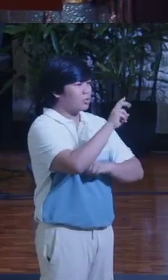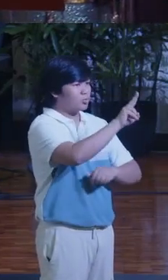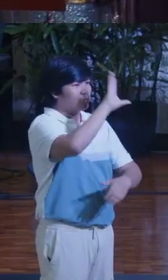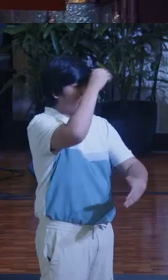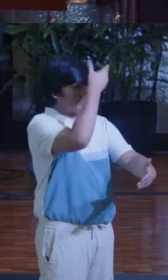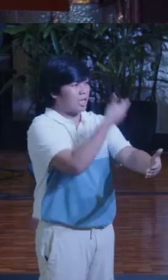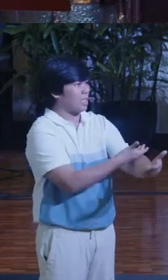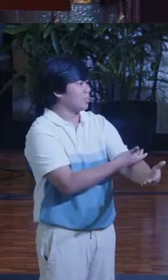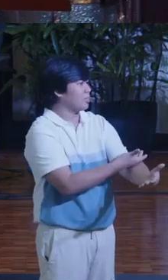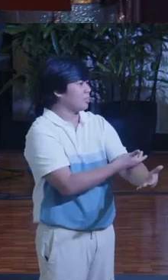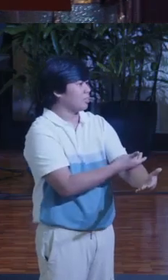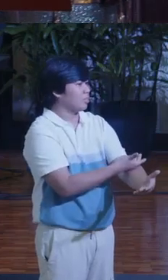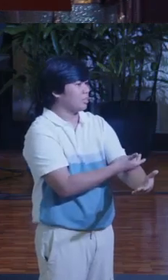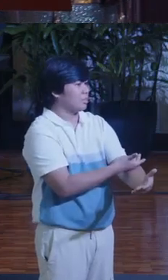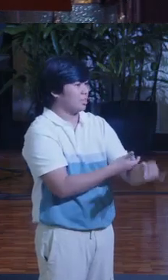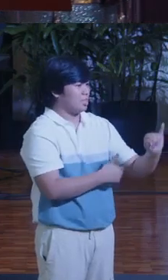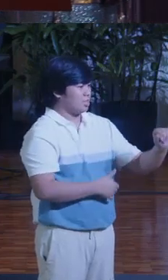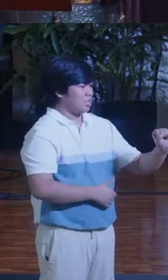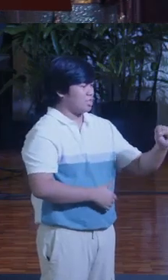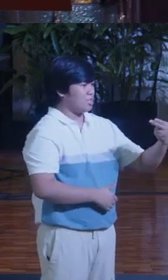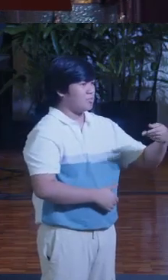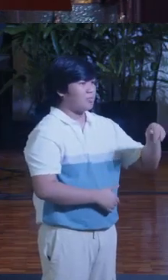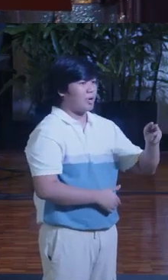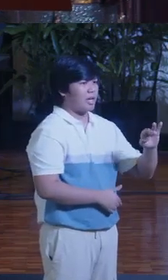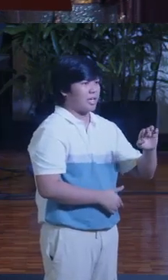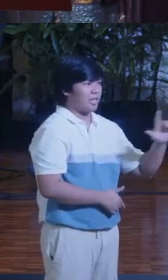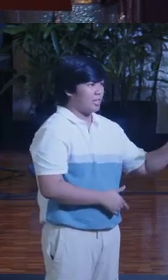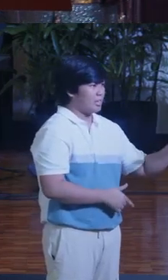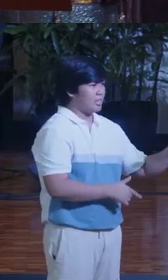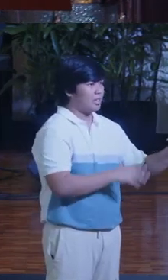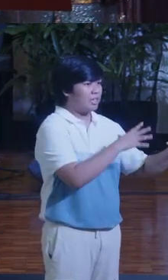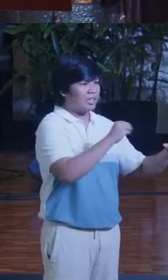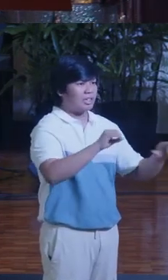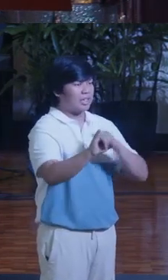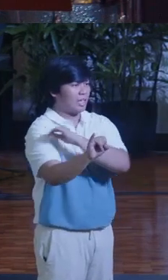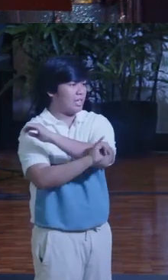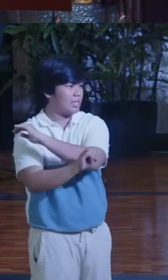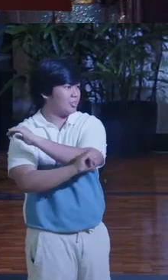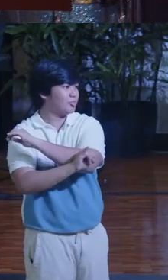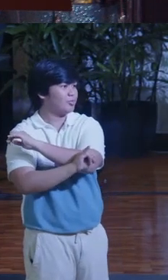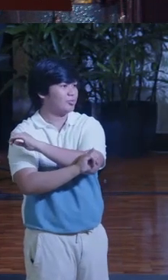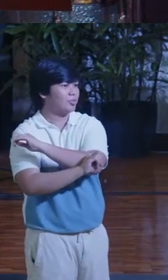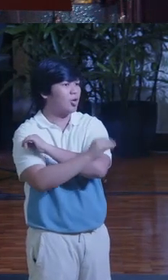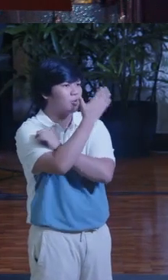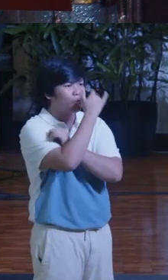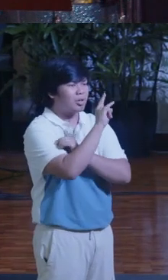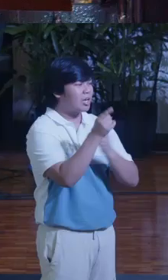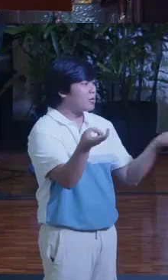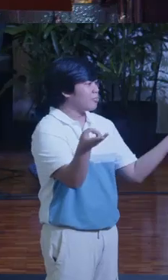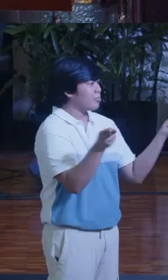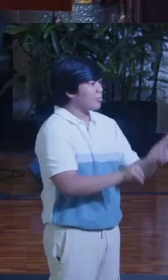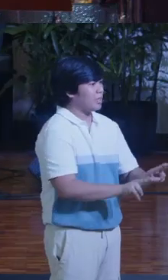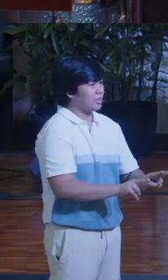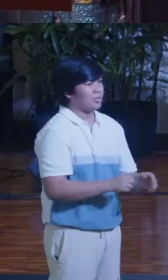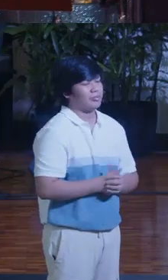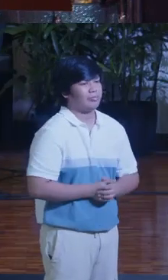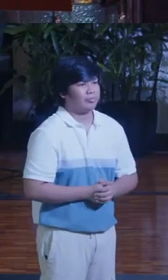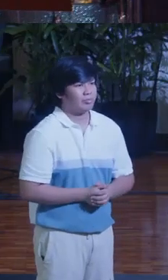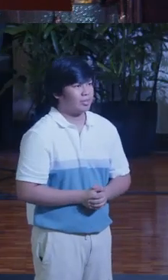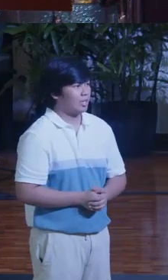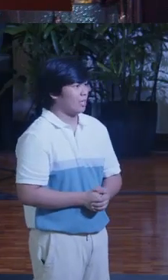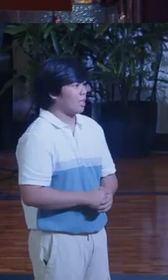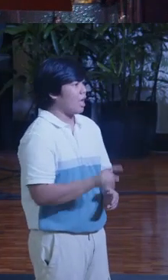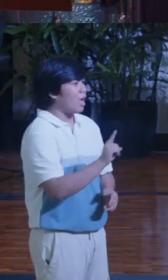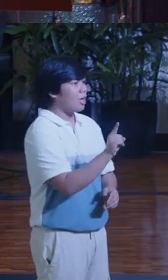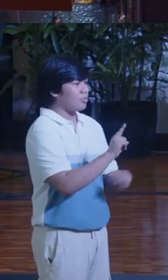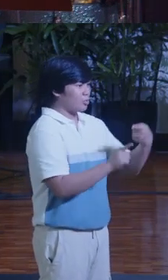ni Pablo ng kanyang pagsusumamo na manatili ang mga taga-Galatia sa tamang